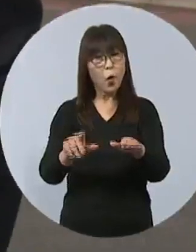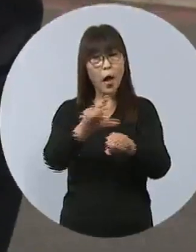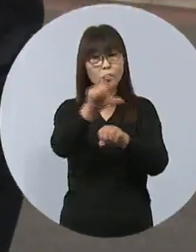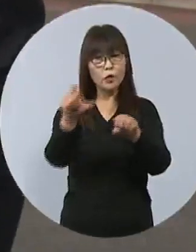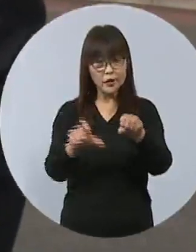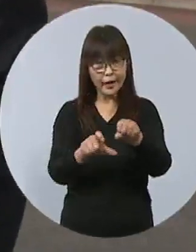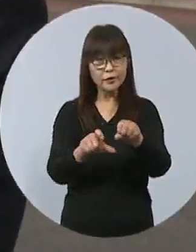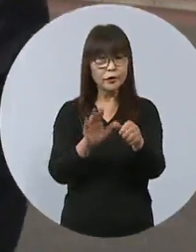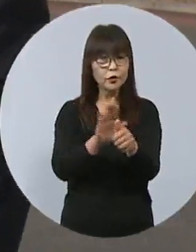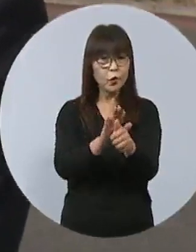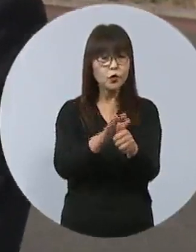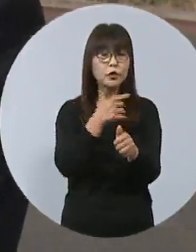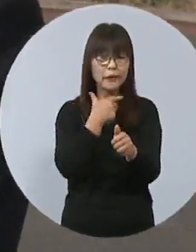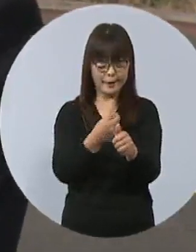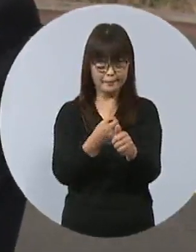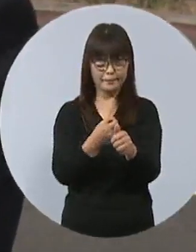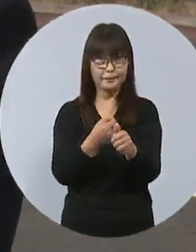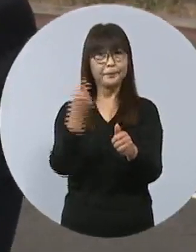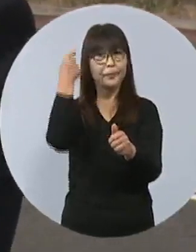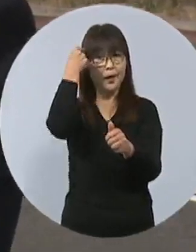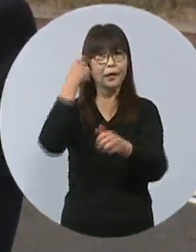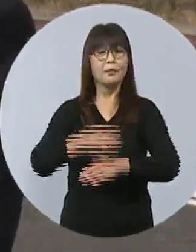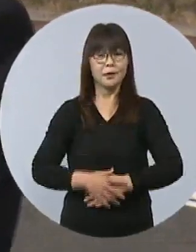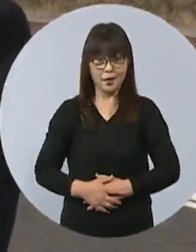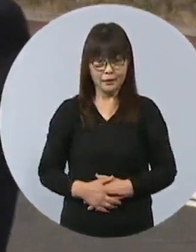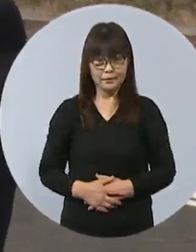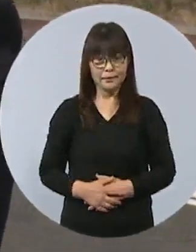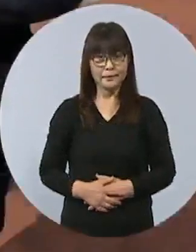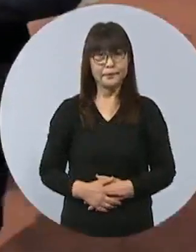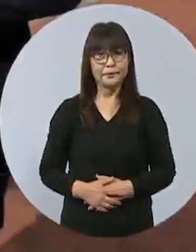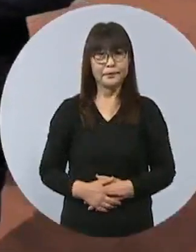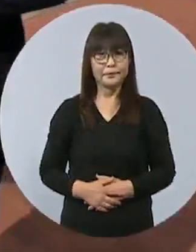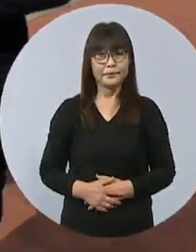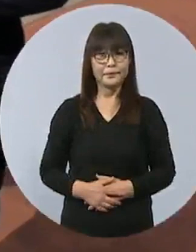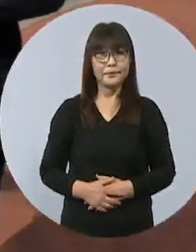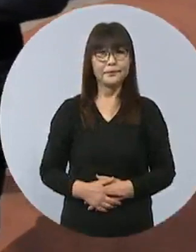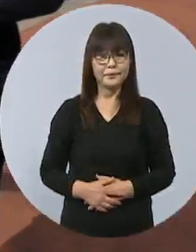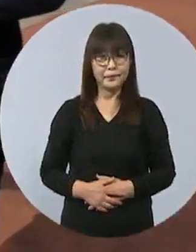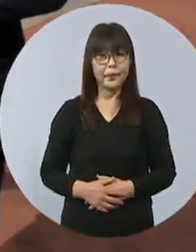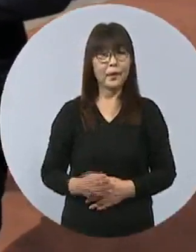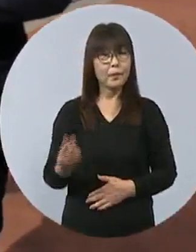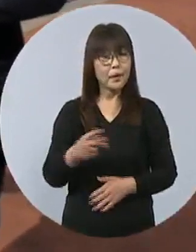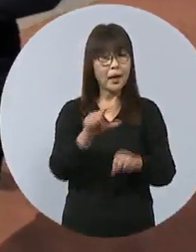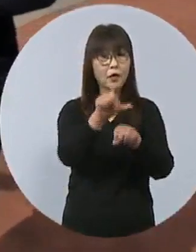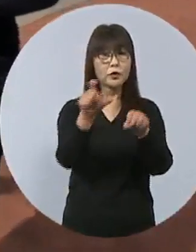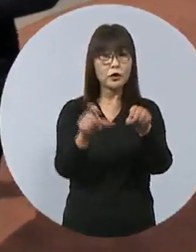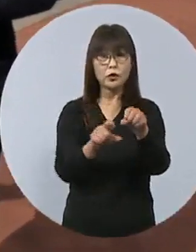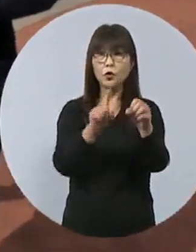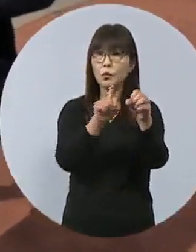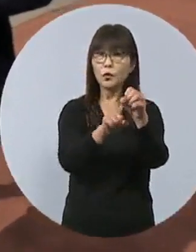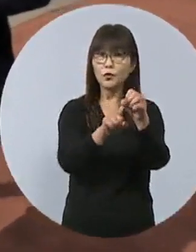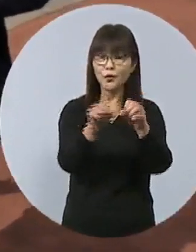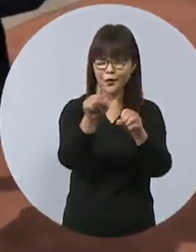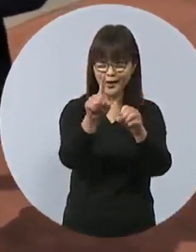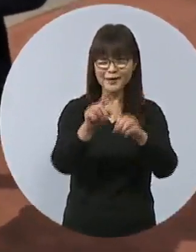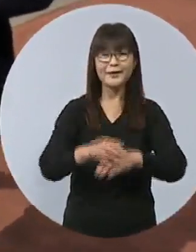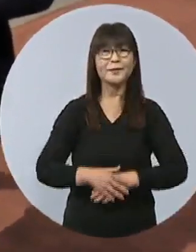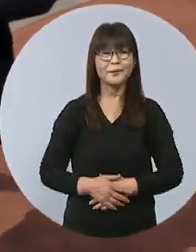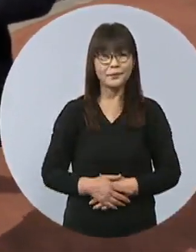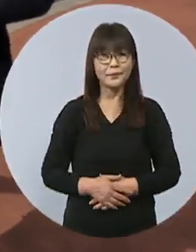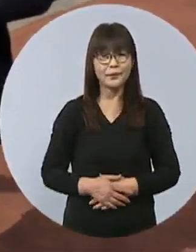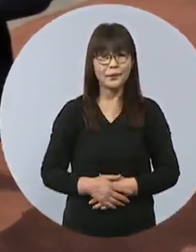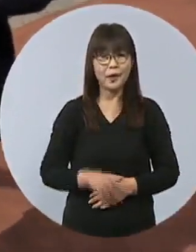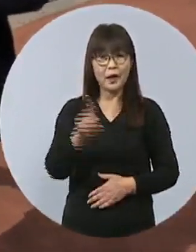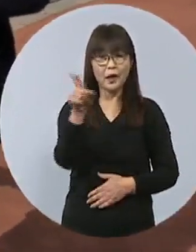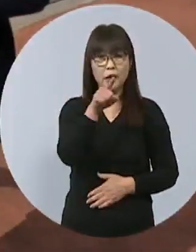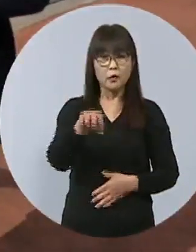っぱり、まあ、さらにあの協力できないかということがございまして、で、まあ、SDGs の、 あの目標でありますあの誰一